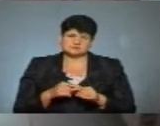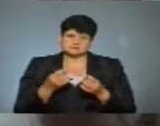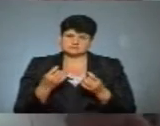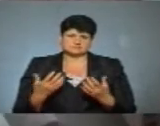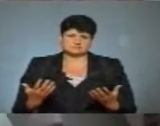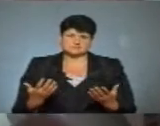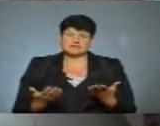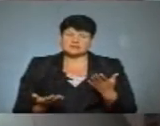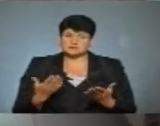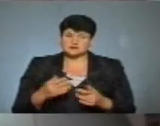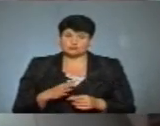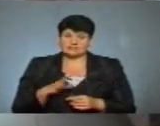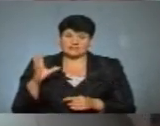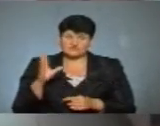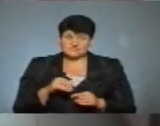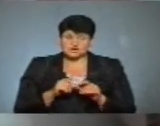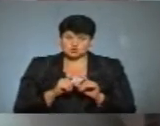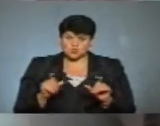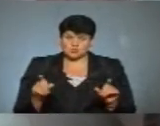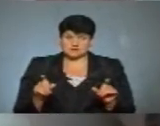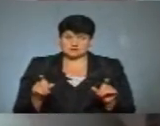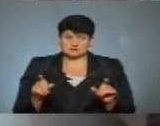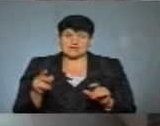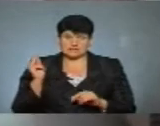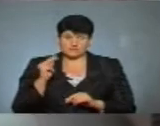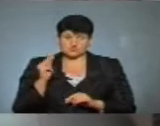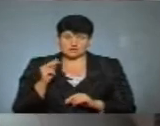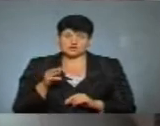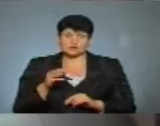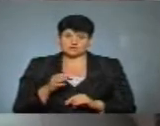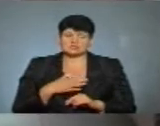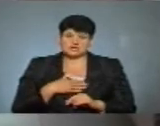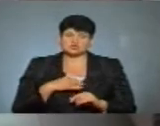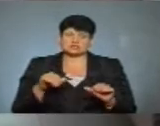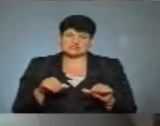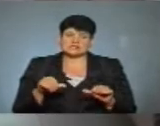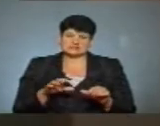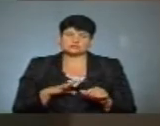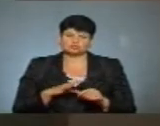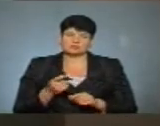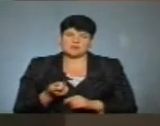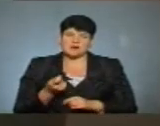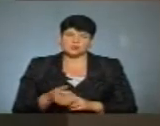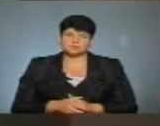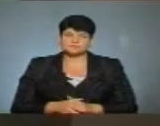просто. Бо якби була вся школа на навчанні, то нашої їдальні, звичайно, було б замало.